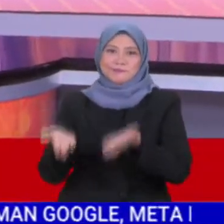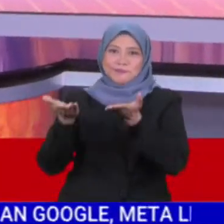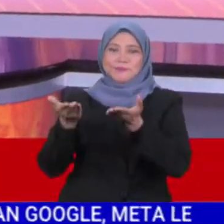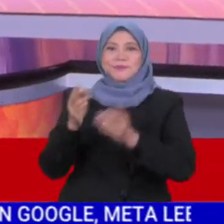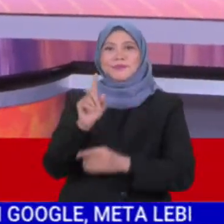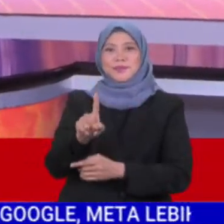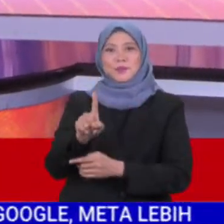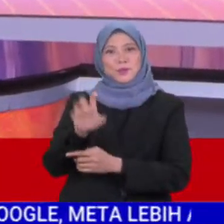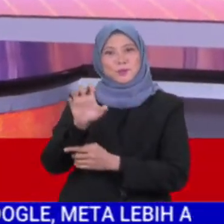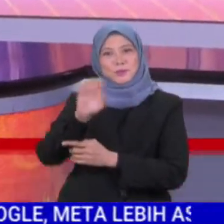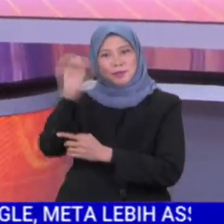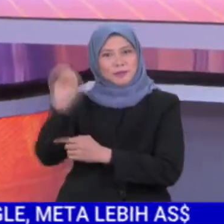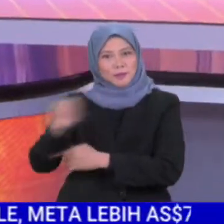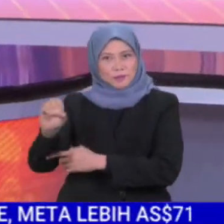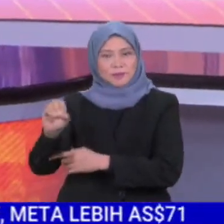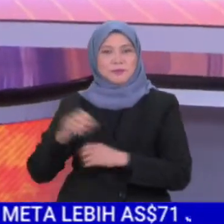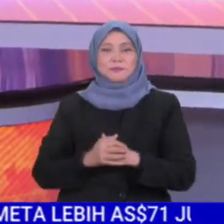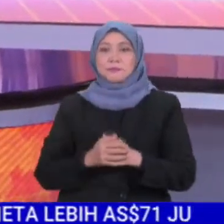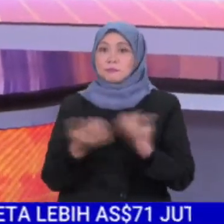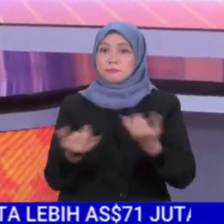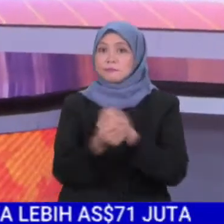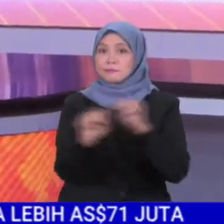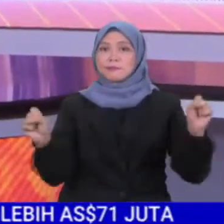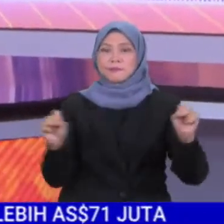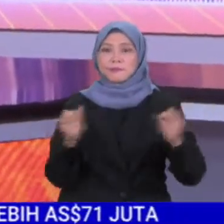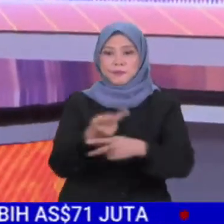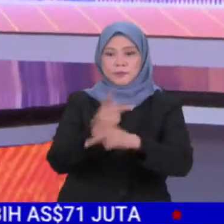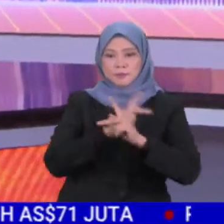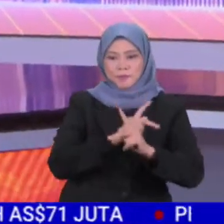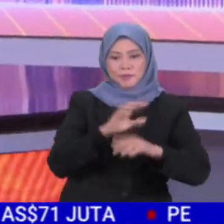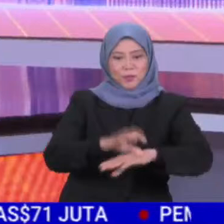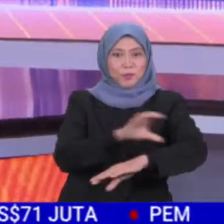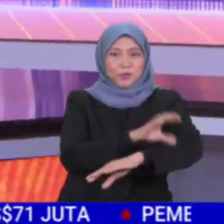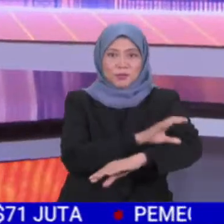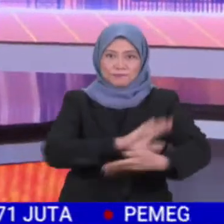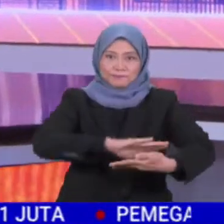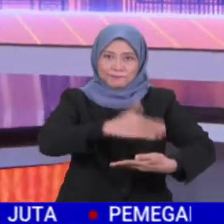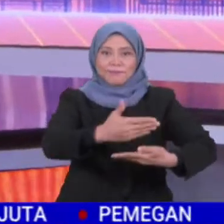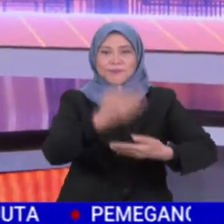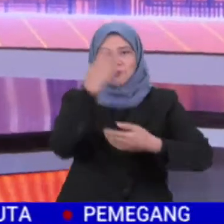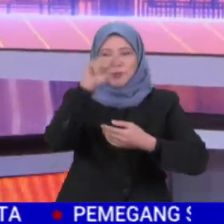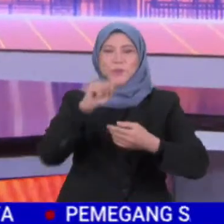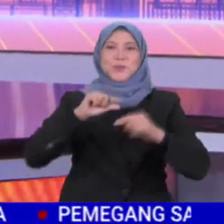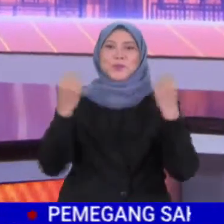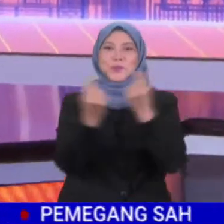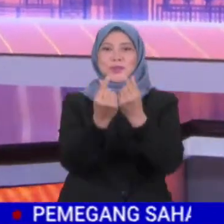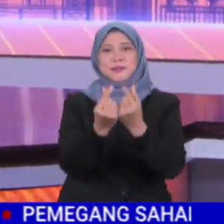kepada 100% turut disediakan kemudahan pinjaman komputer riba buat golongan itu.